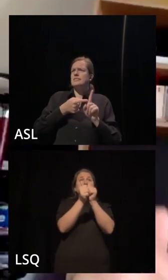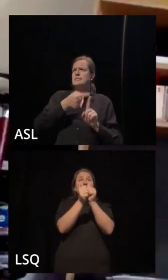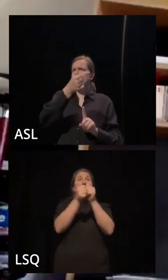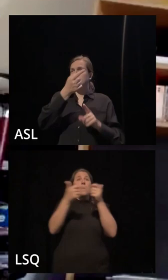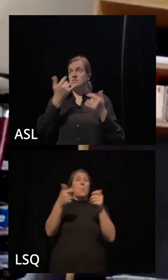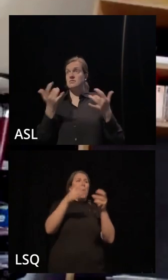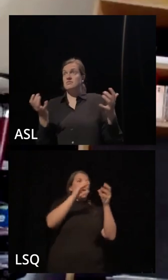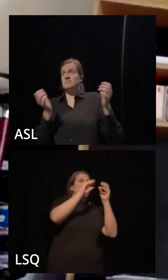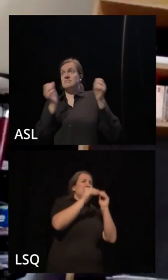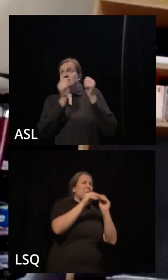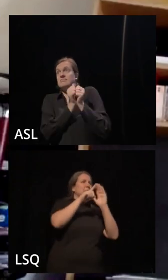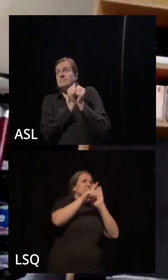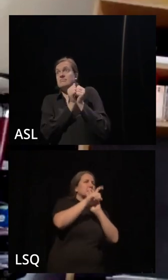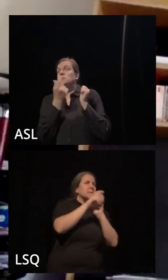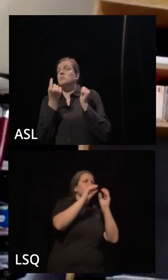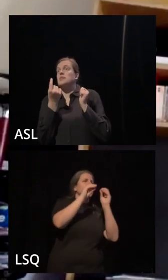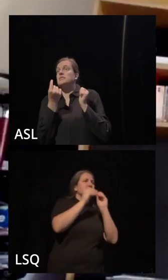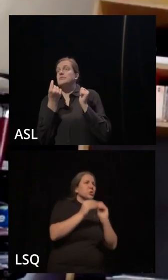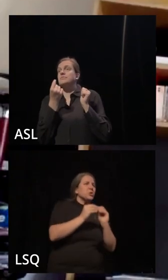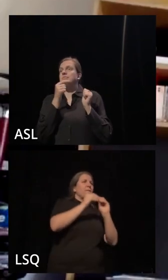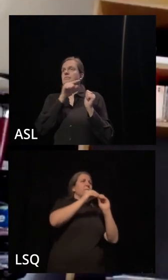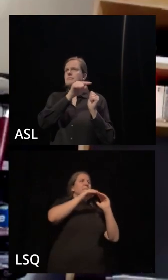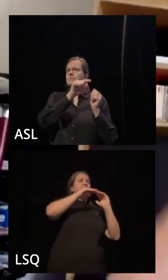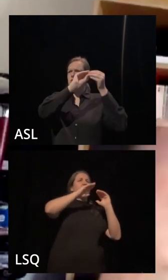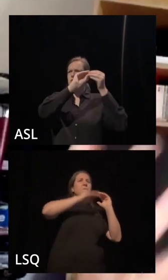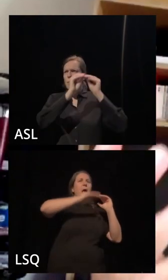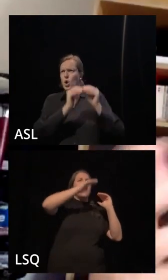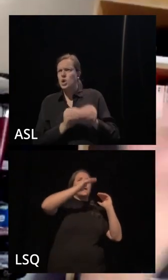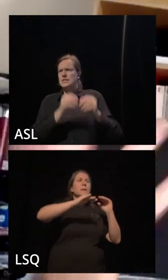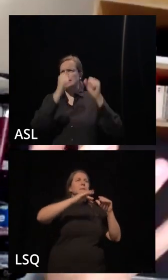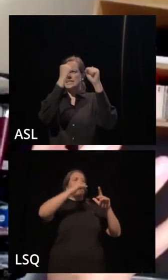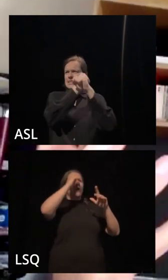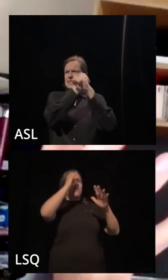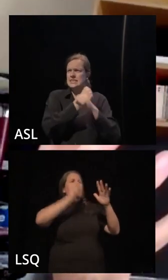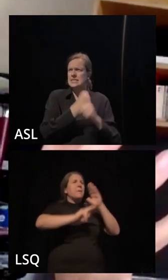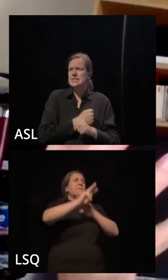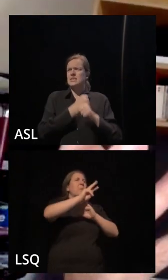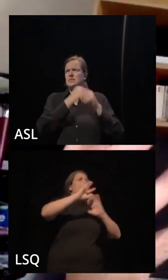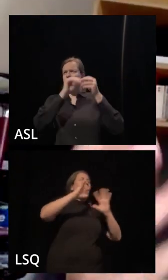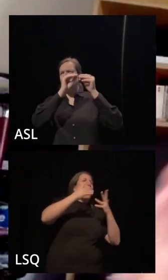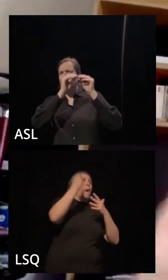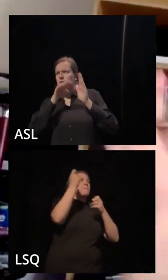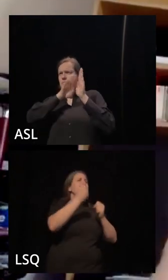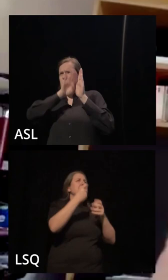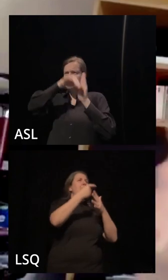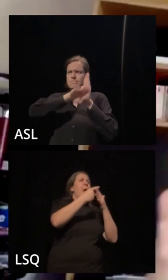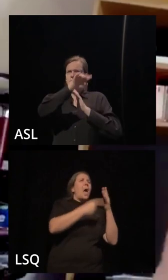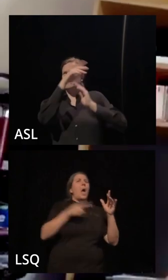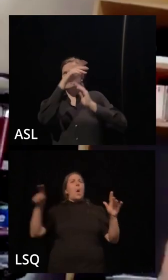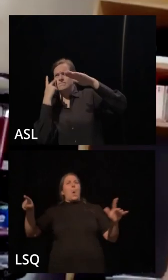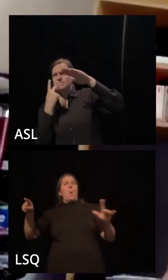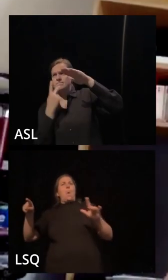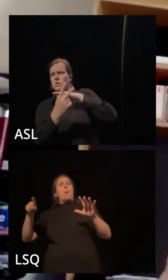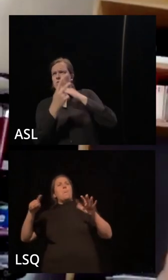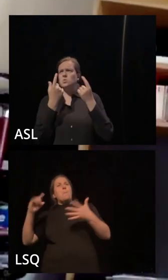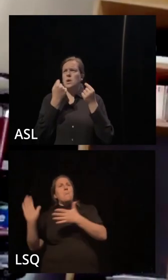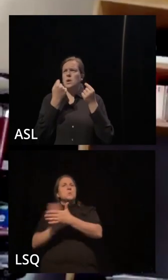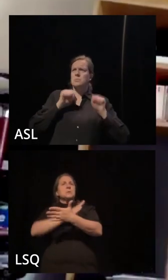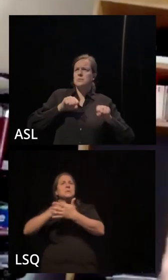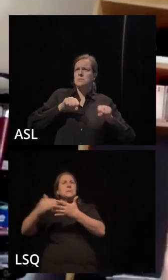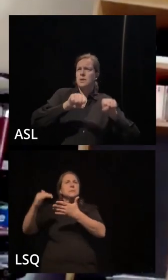des données, à partir des variations, à partir des scénarios de transition énergétique. Un même morceau